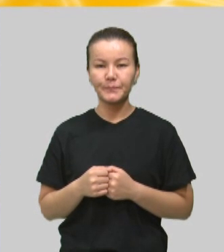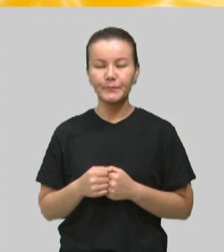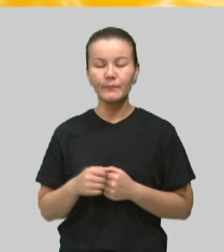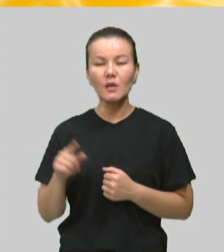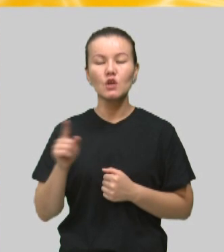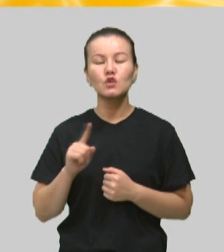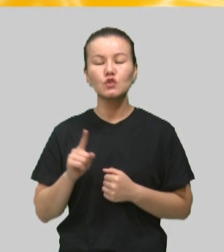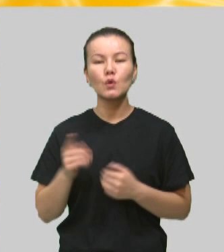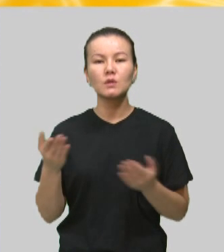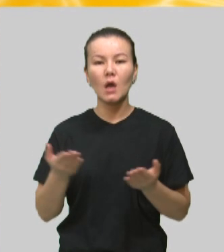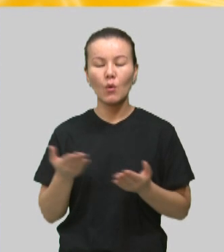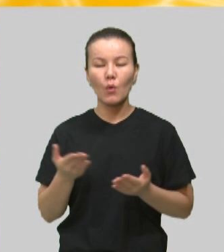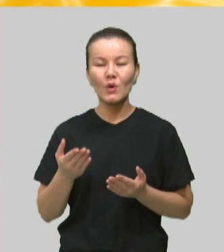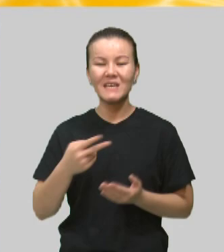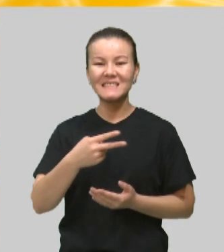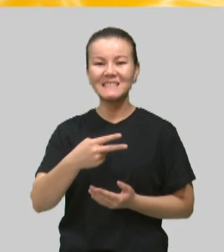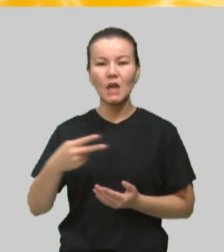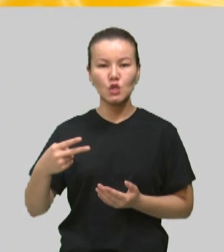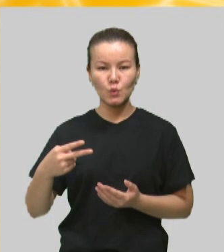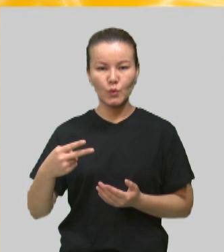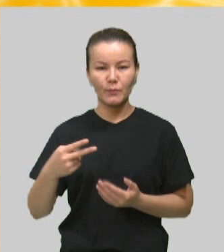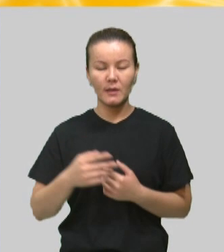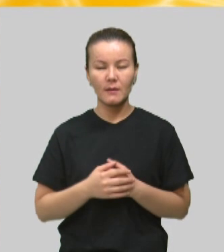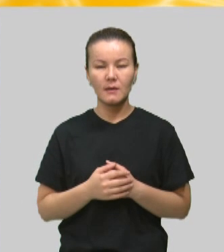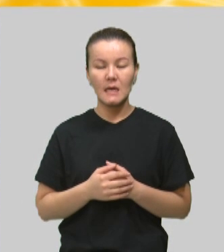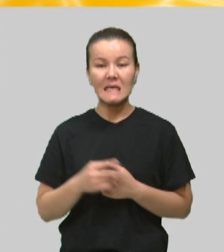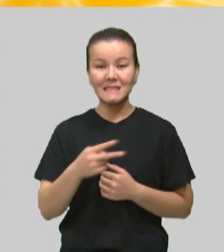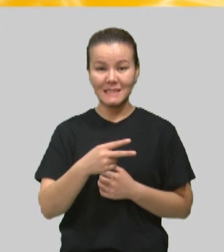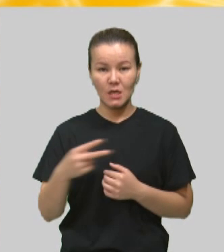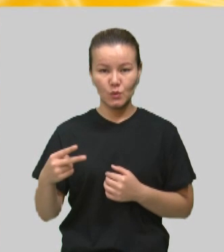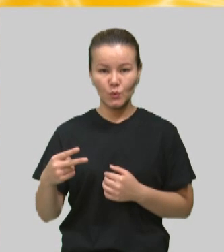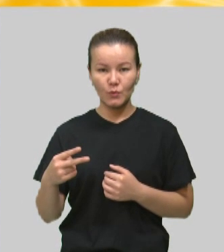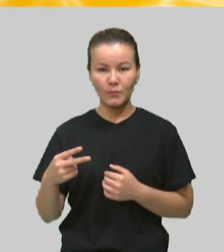Что такое сказуемое?